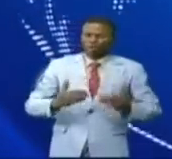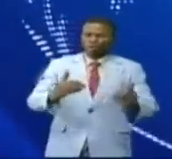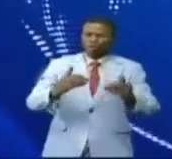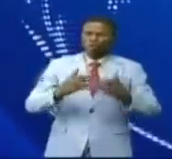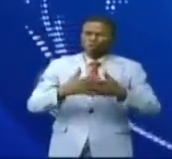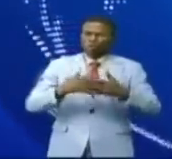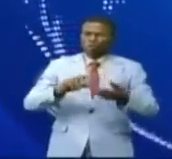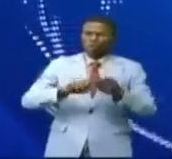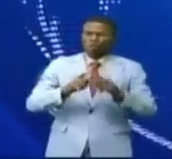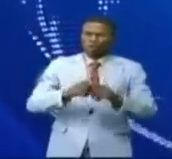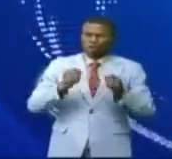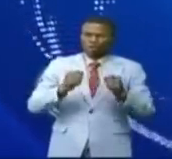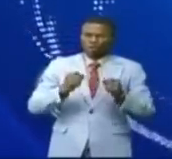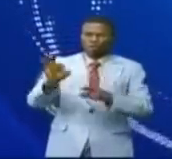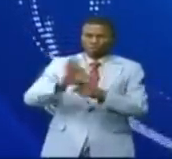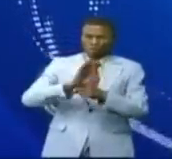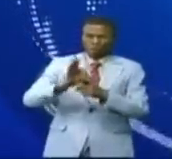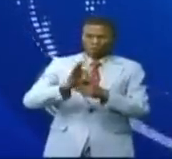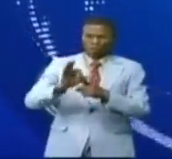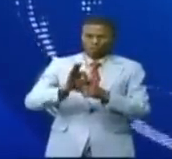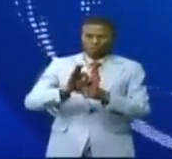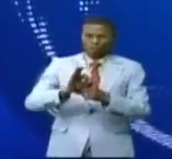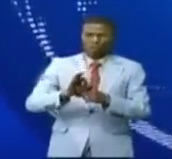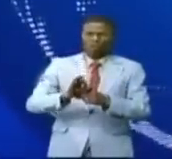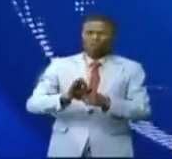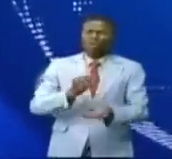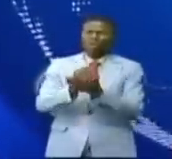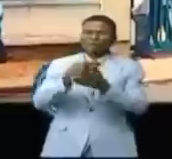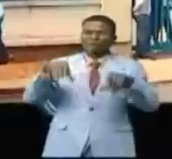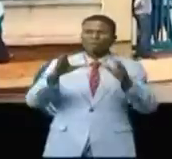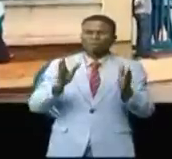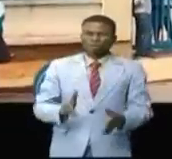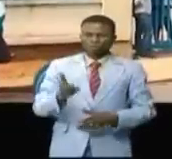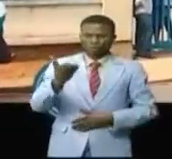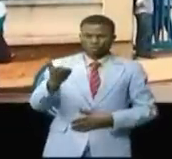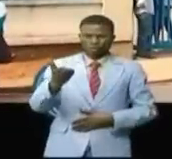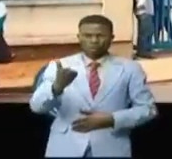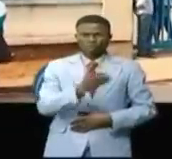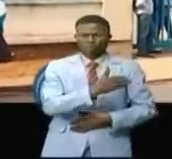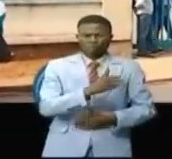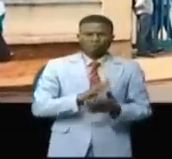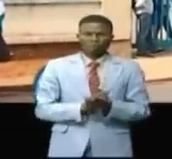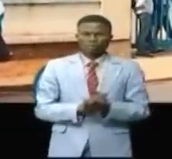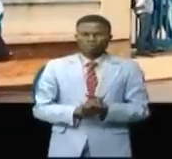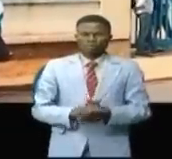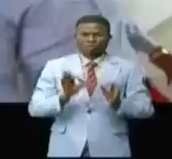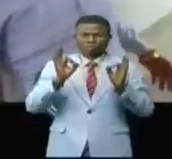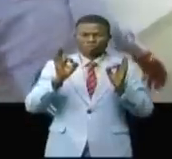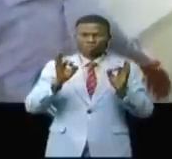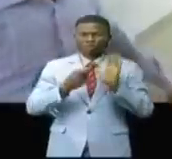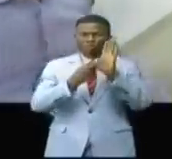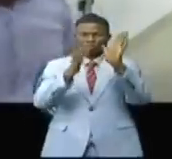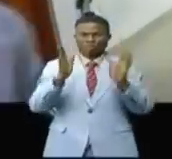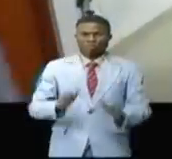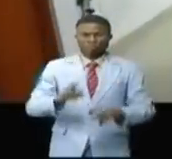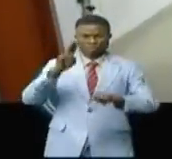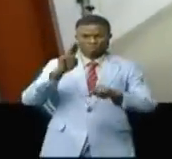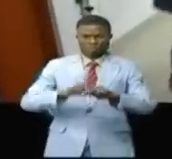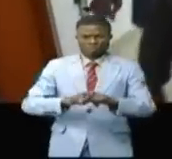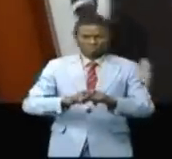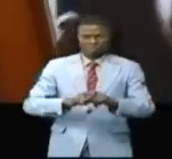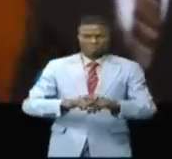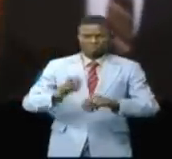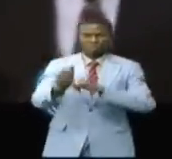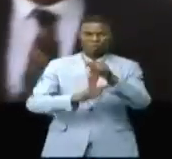pour la formation de la main d'oeuvre pour brûler le nouveau représentant résident de l'agencé japonaise